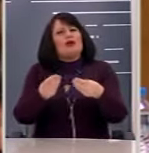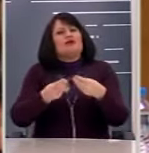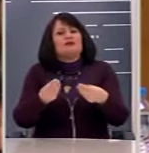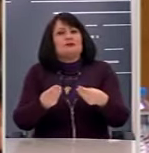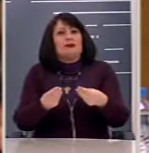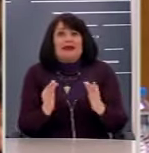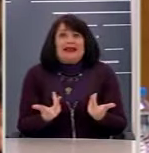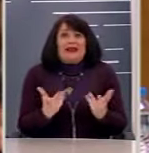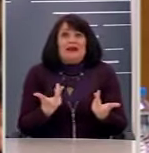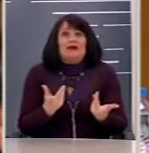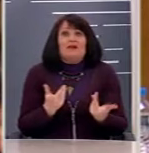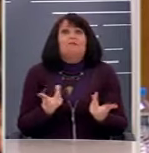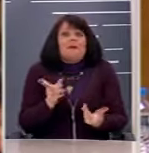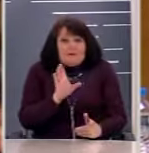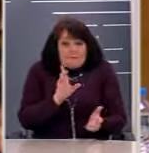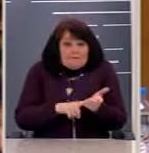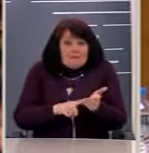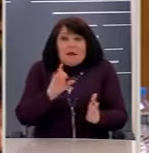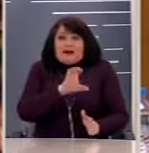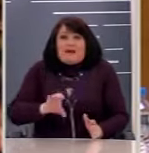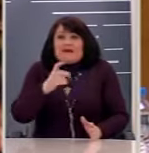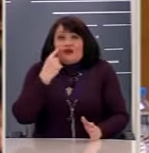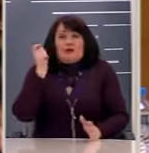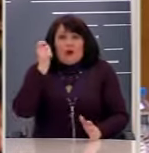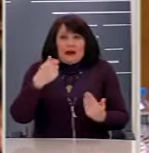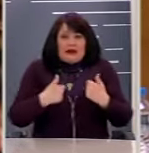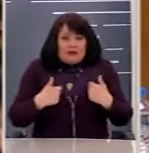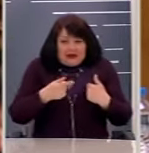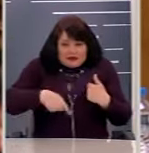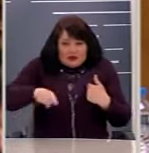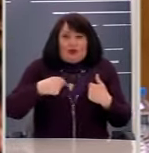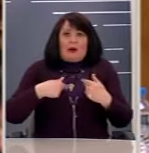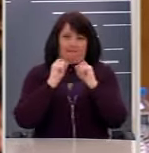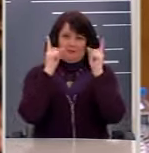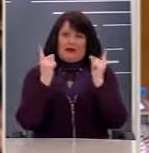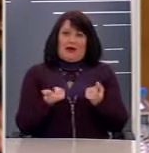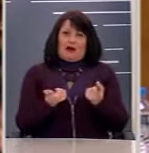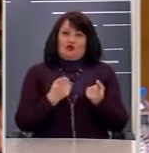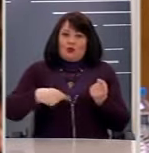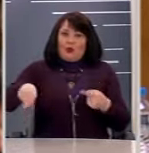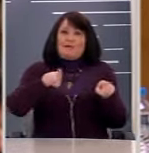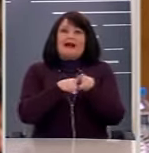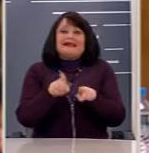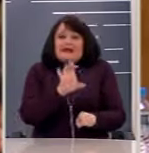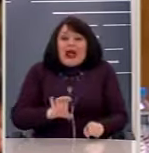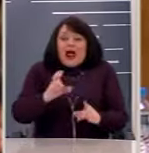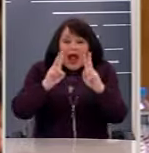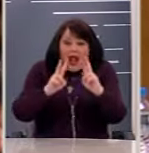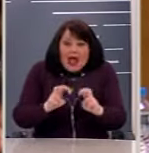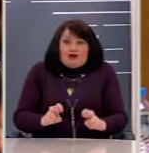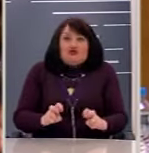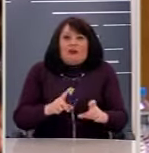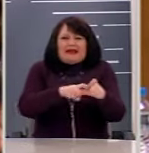Δεν πρέπει εδώ, κυρίες και κύριοι συνάδελφοι, ως πολιτικό σύστημα επιτέλους όλοι μαζί να ελέγξουμε γιατί οι